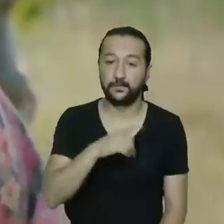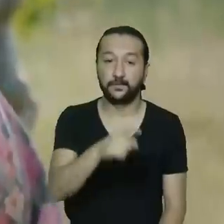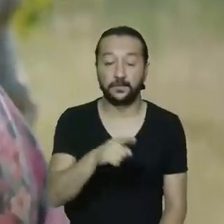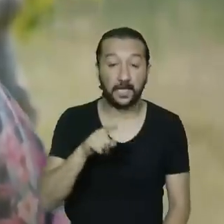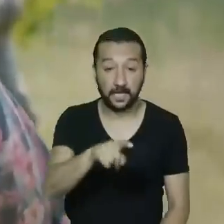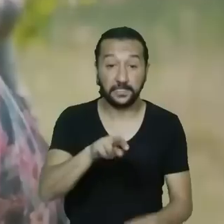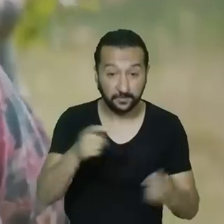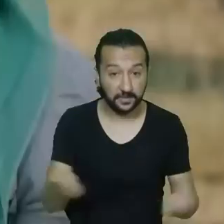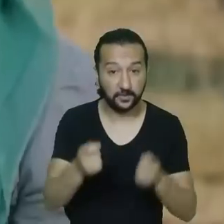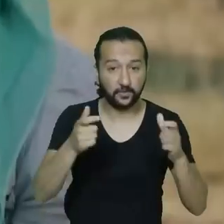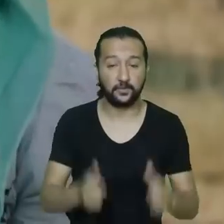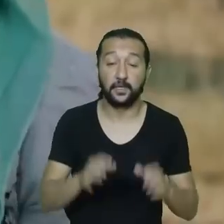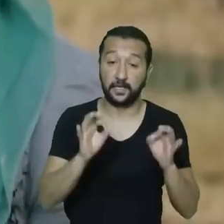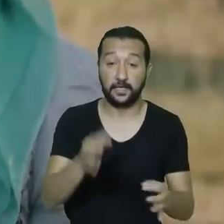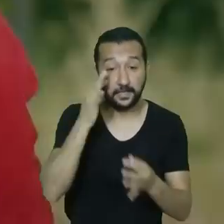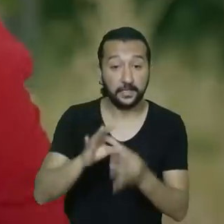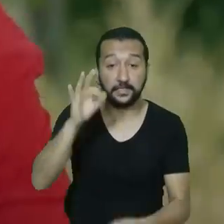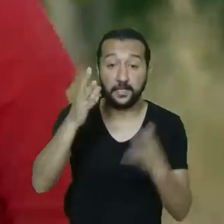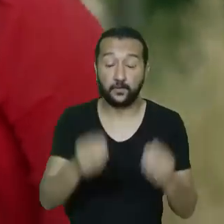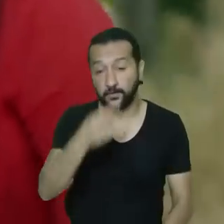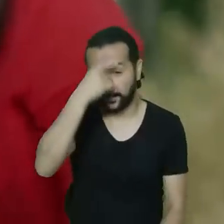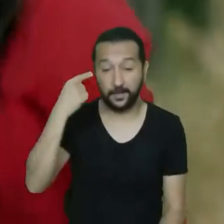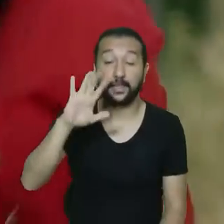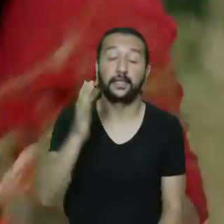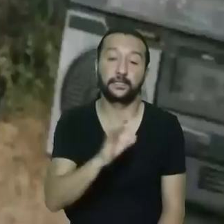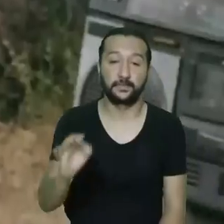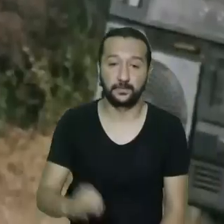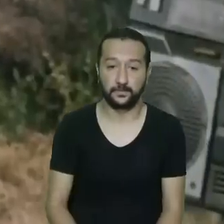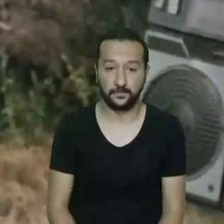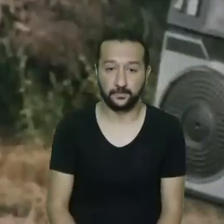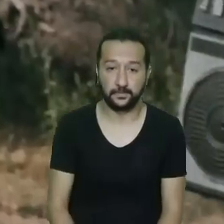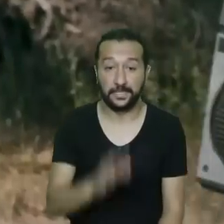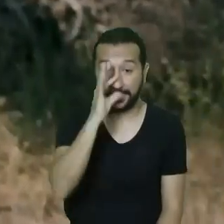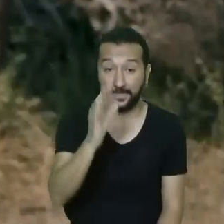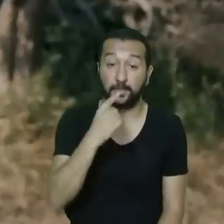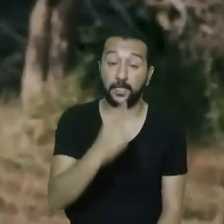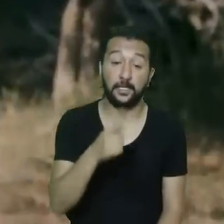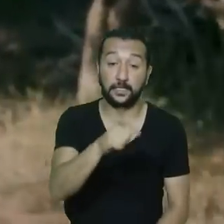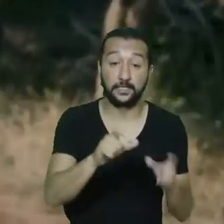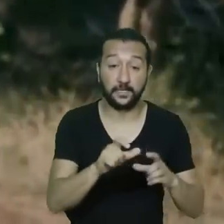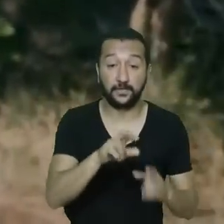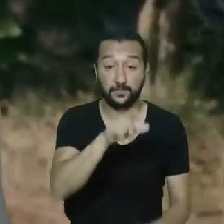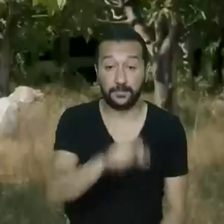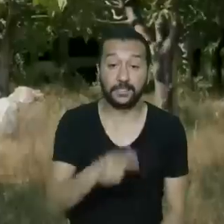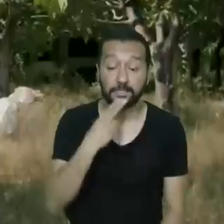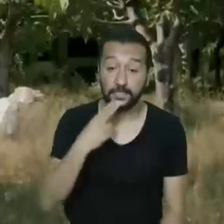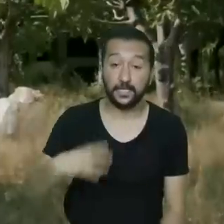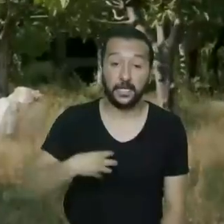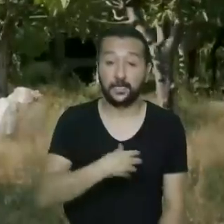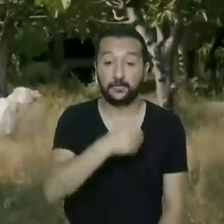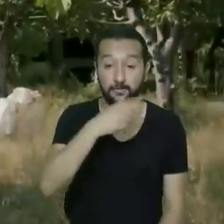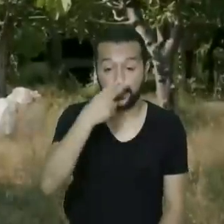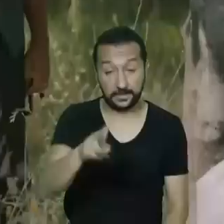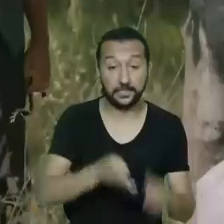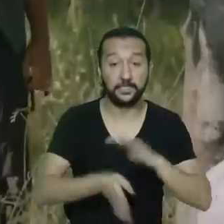Karınca gibi çalışırdı şurada. İnsanların ne olacağı belli olmuyor hiç. Kim derdi ki Sedef gibi bir kız anasını, babasını böyle